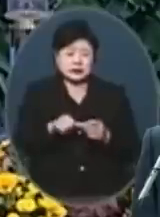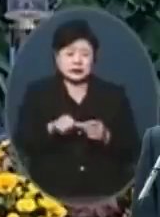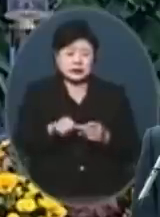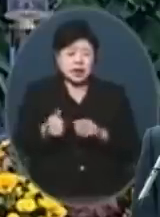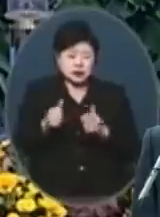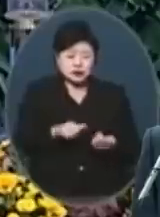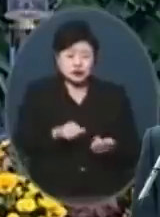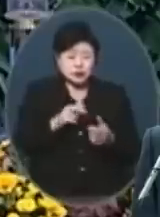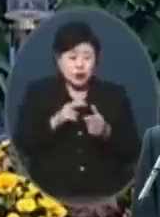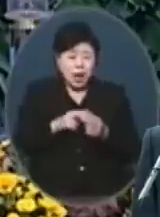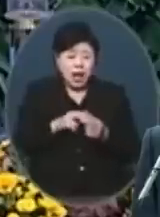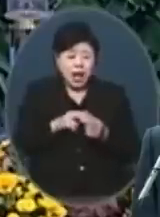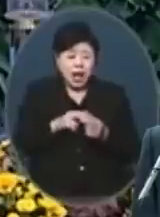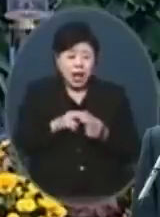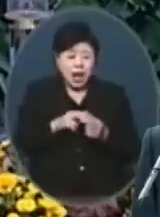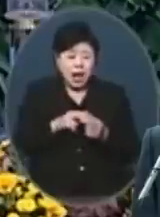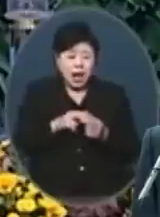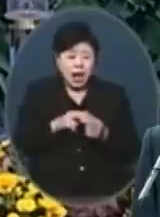죽음과